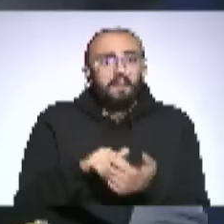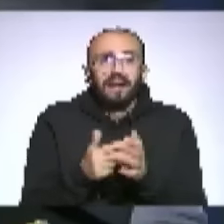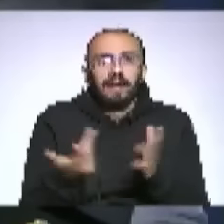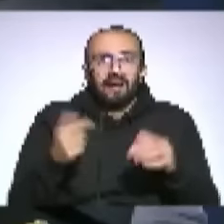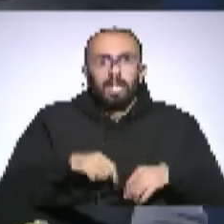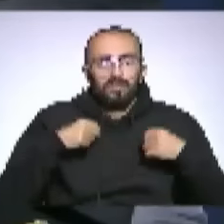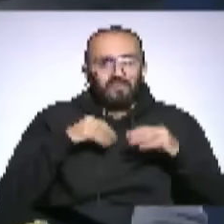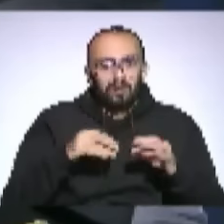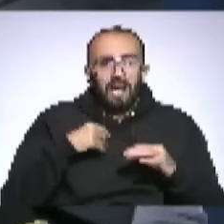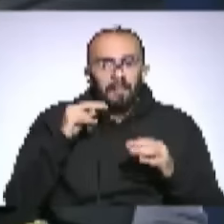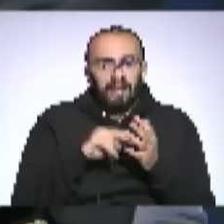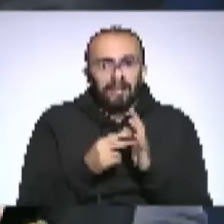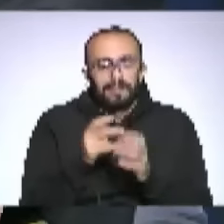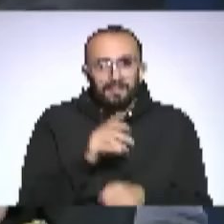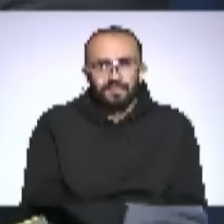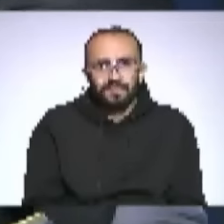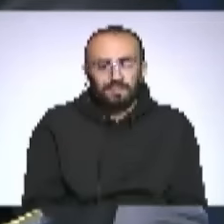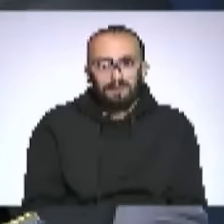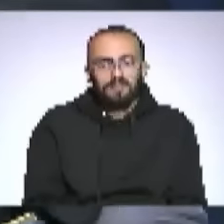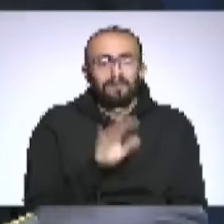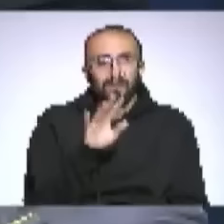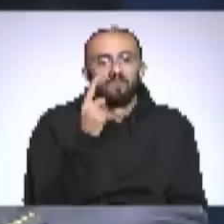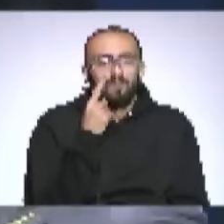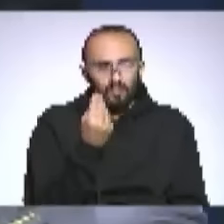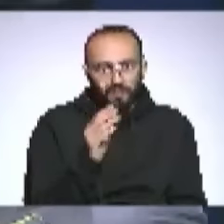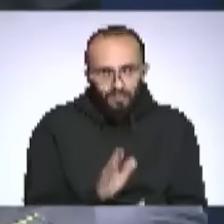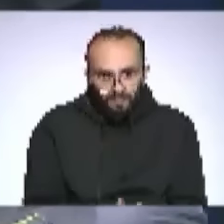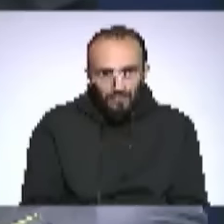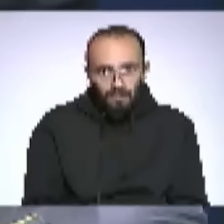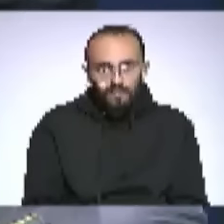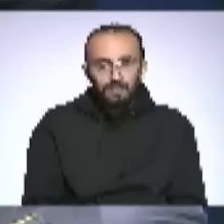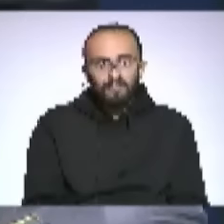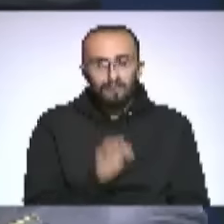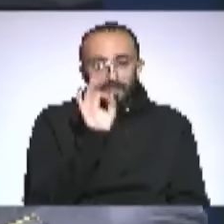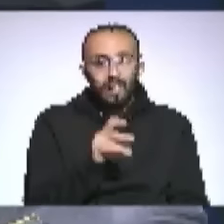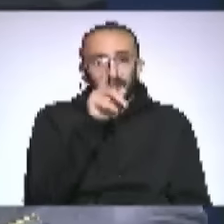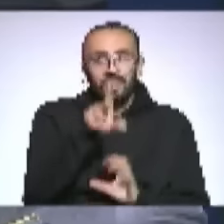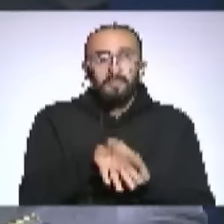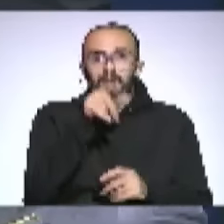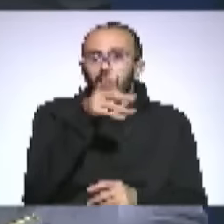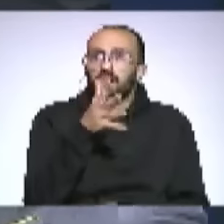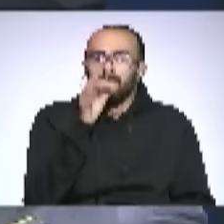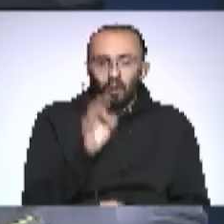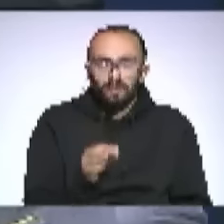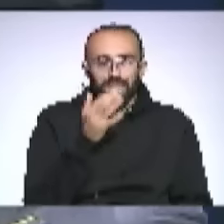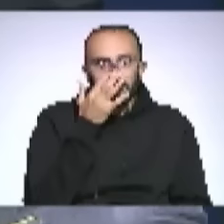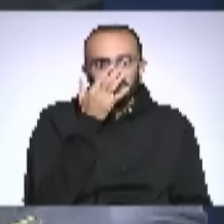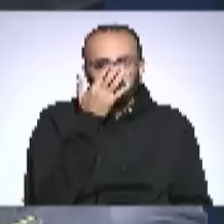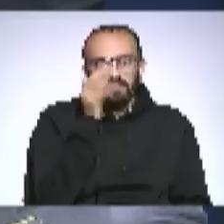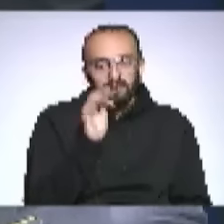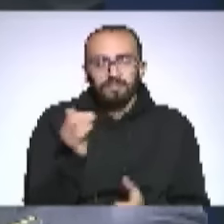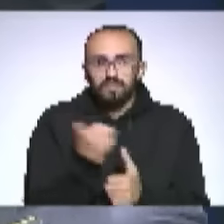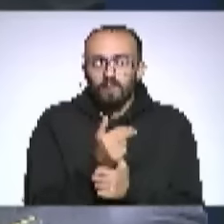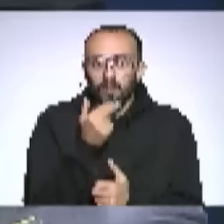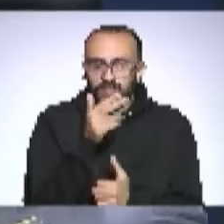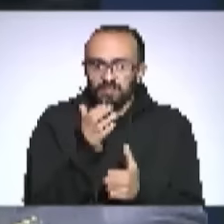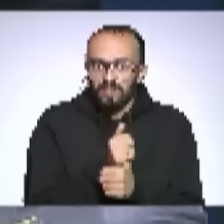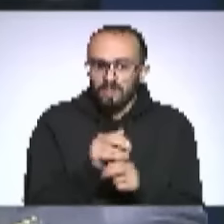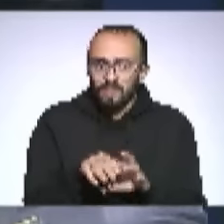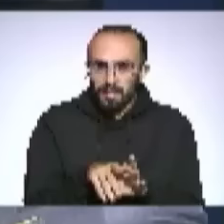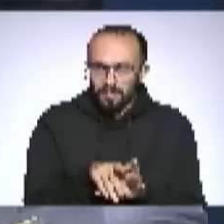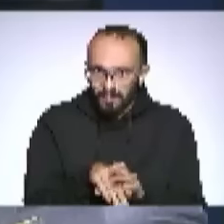اعرف اعيش بصي يا بنتي هو مش المفروض انت اللي تعملي الحقيقه المفروض جوزك اللي يعمل يعني